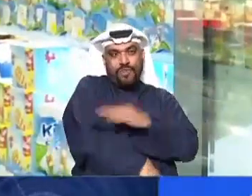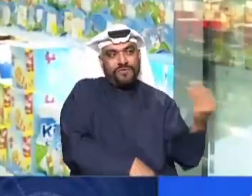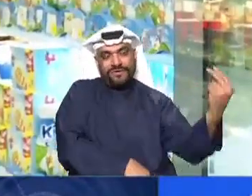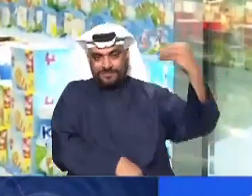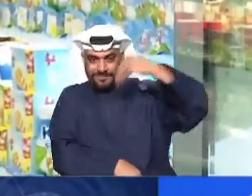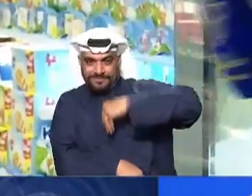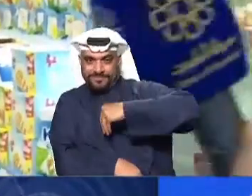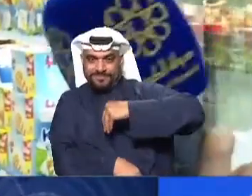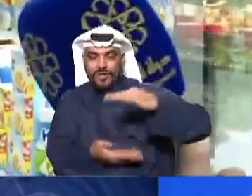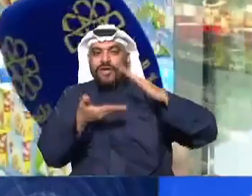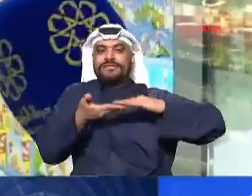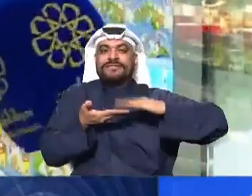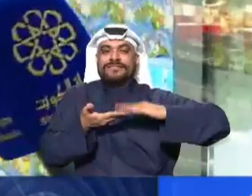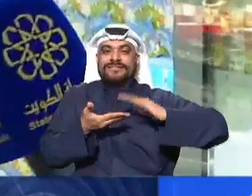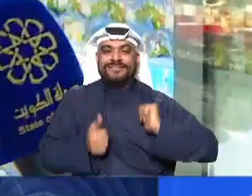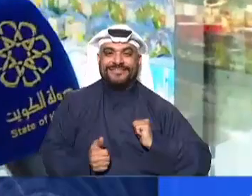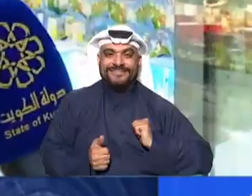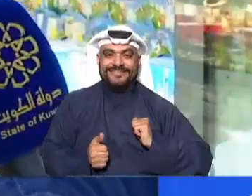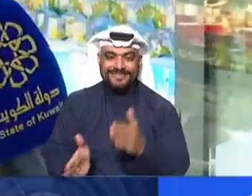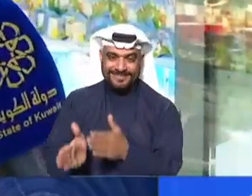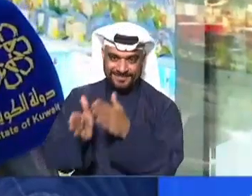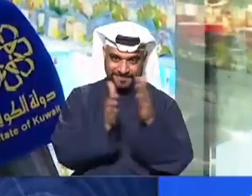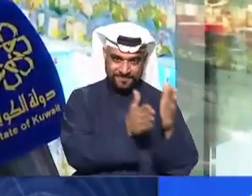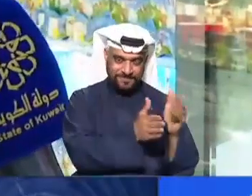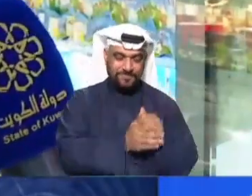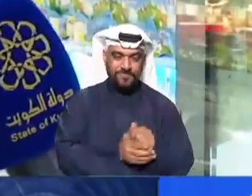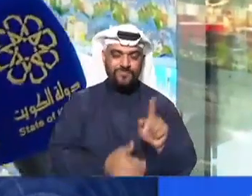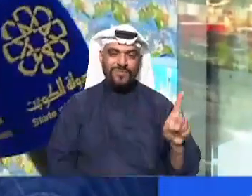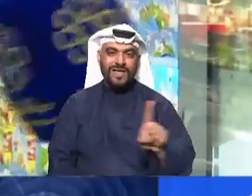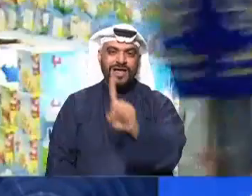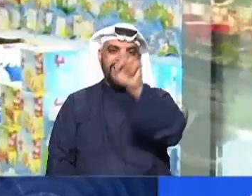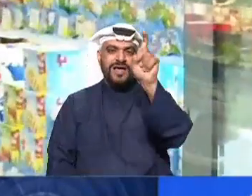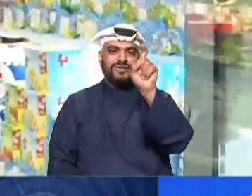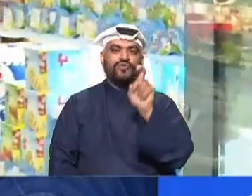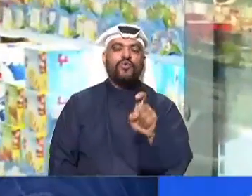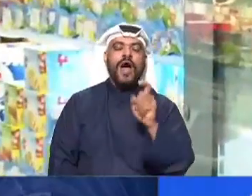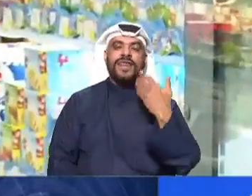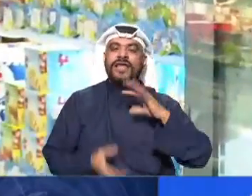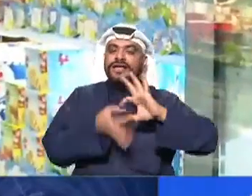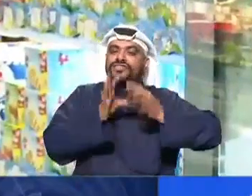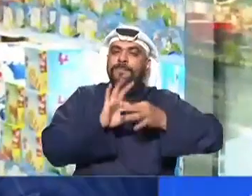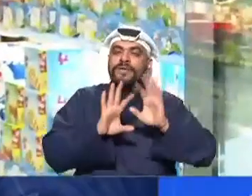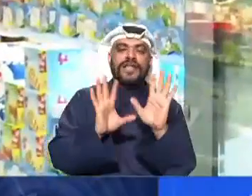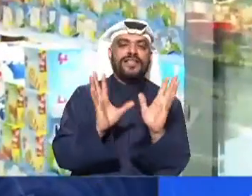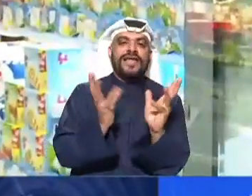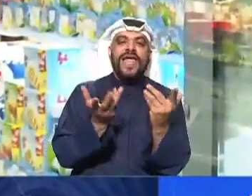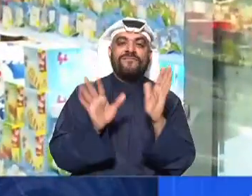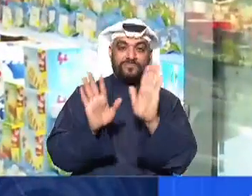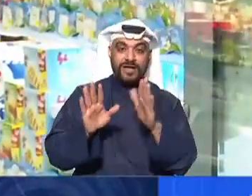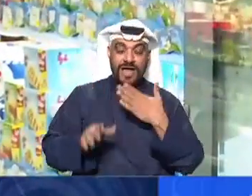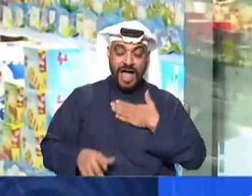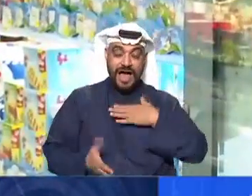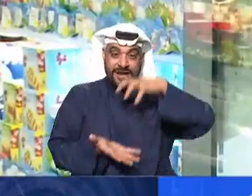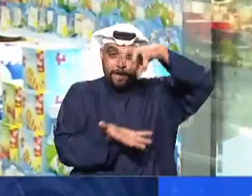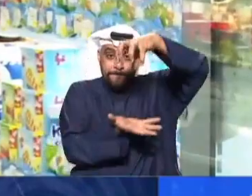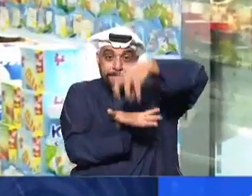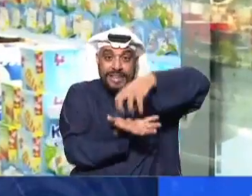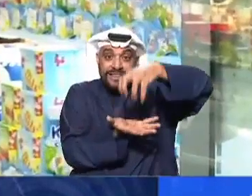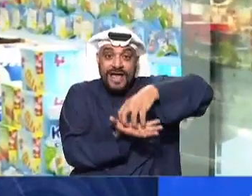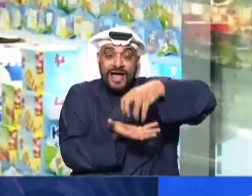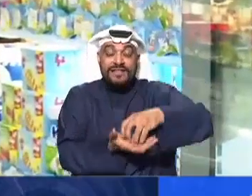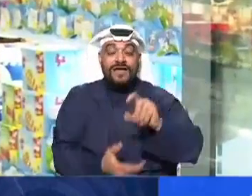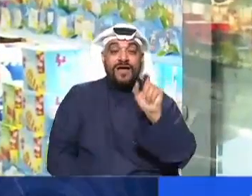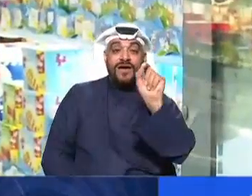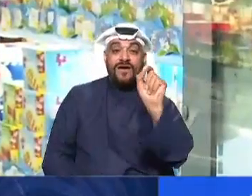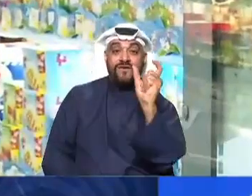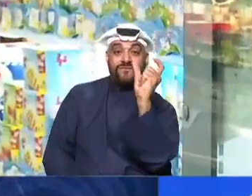خلافه. صدر قرار بشأن عمالة الجمعيات، أين ستكون؟ لله الحمد منطقة الفنطاس موجودة